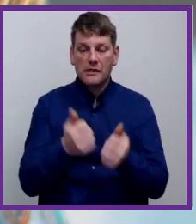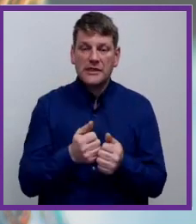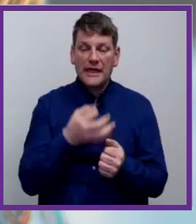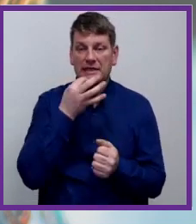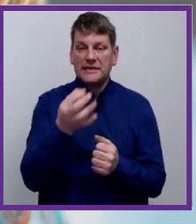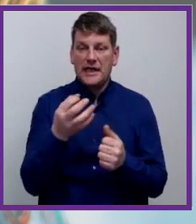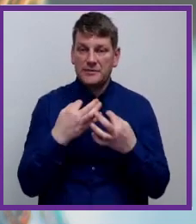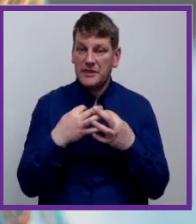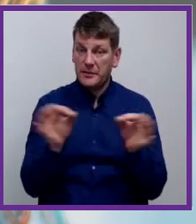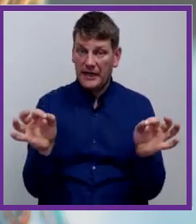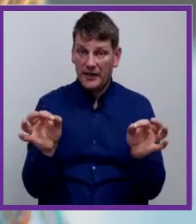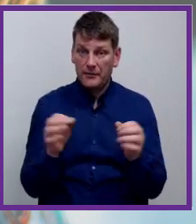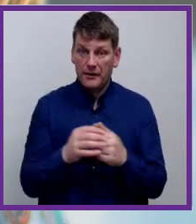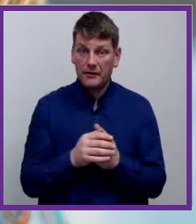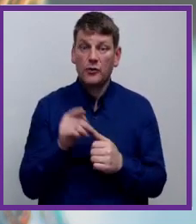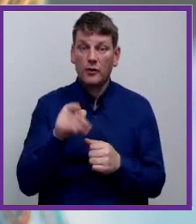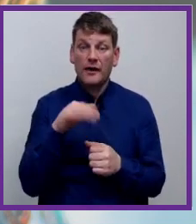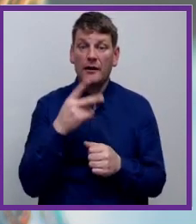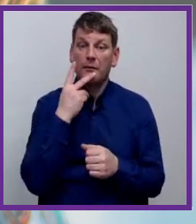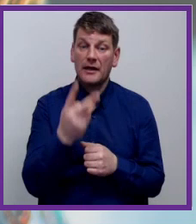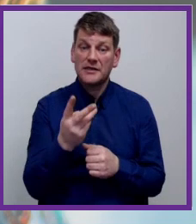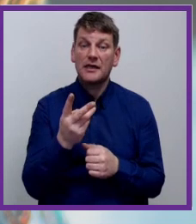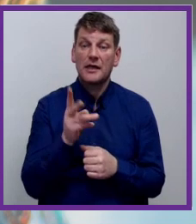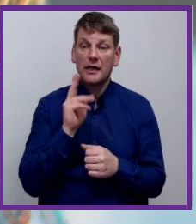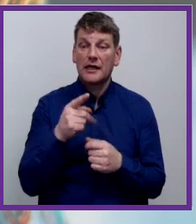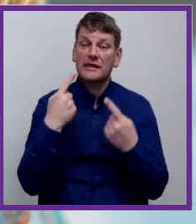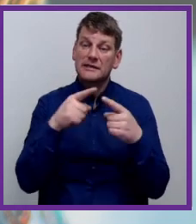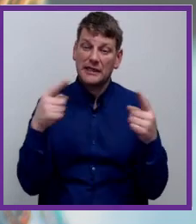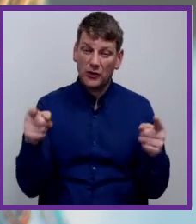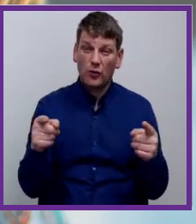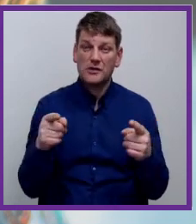brīvībā. Tad mēs varam redzēt, ka citos